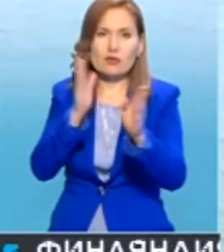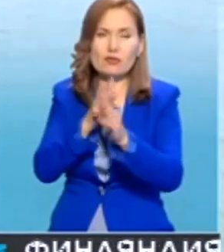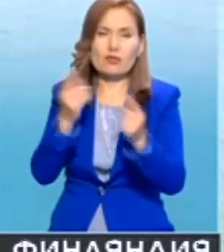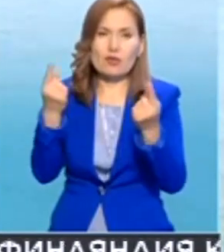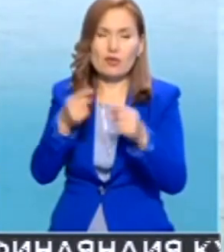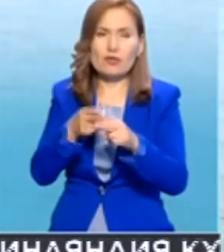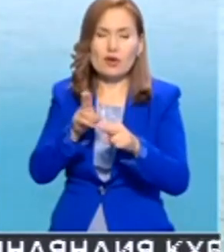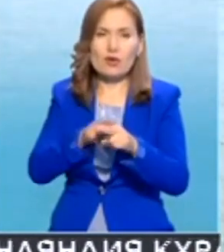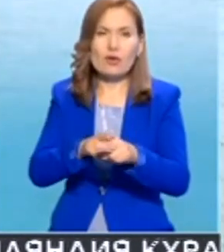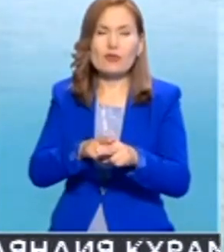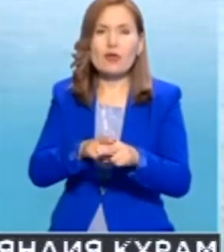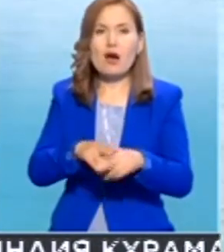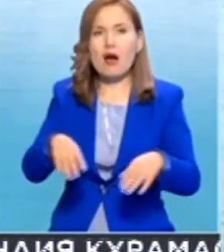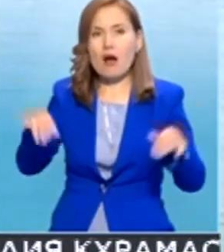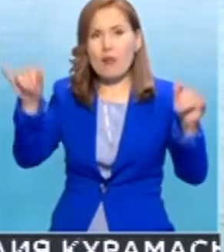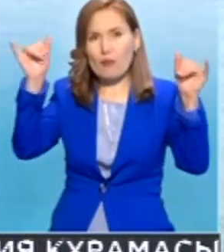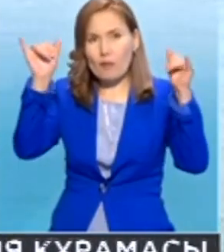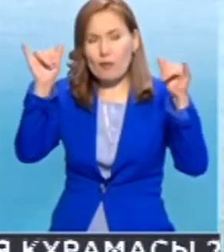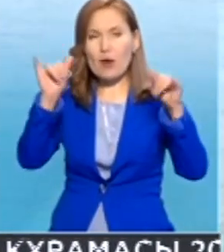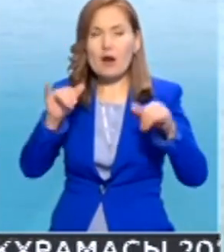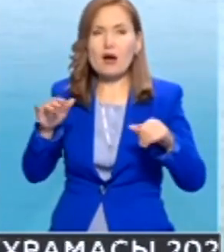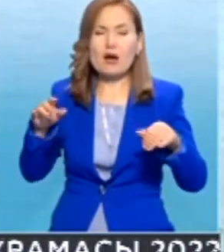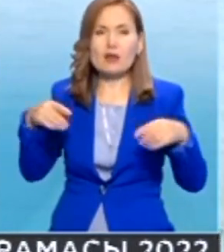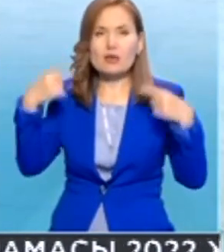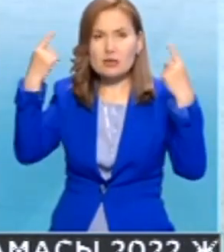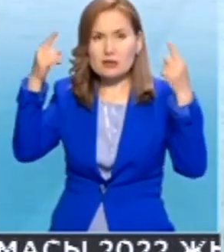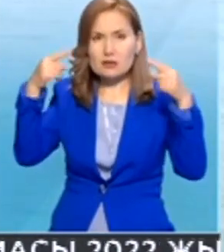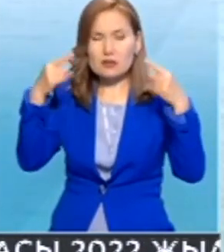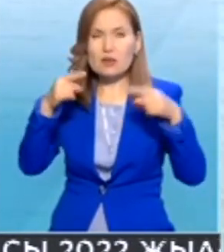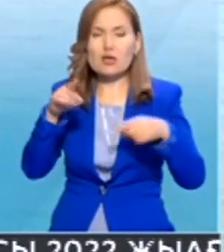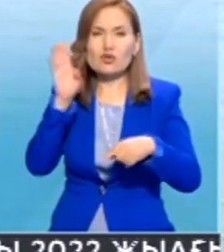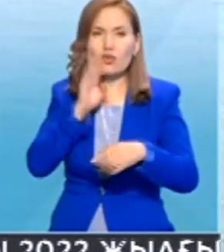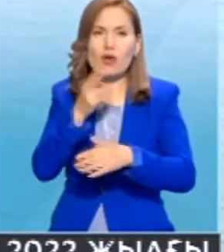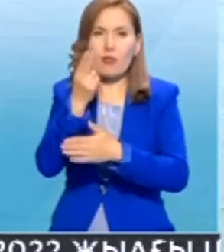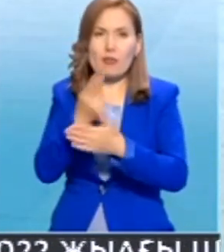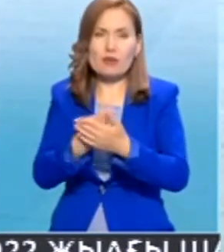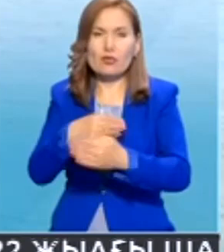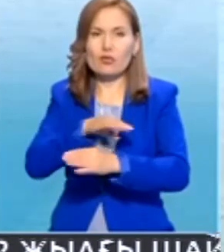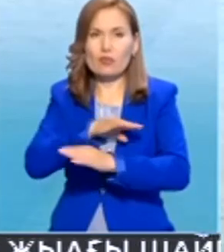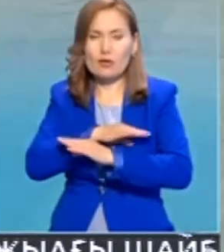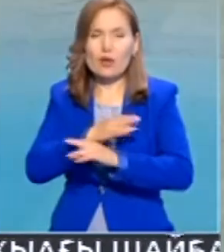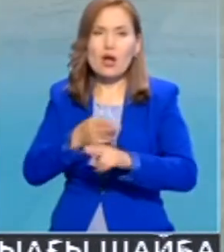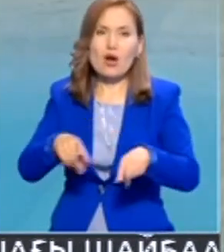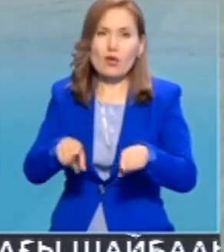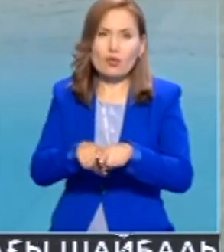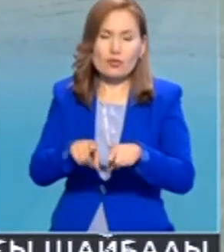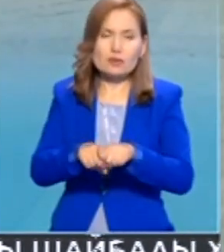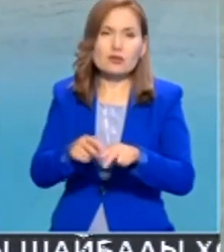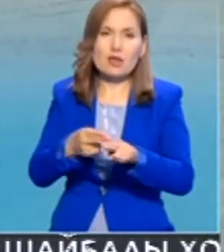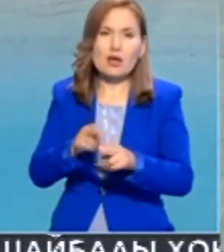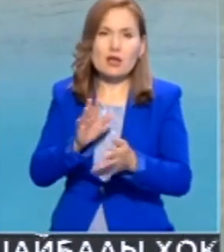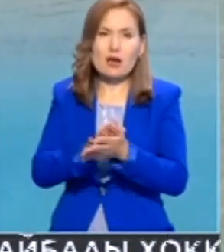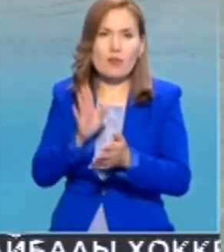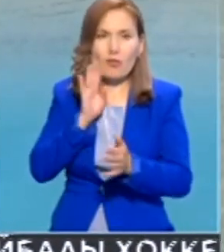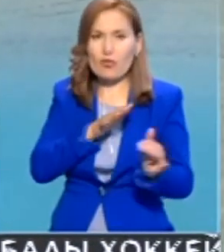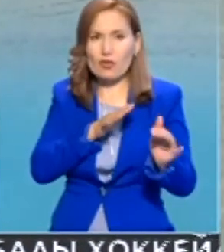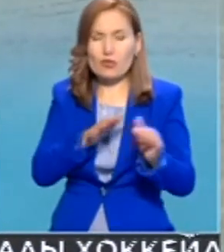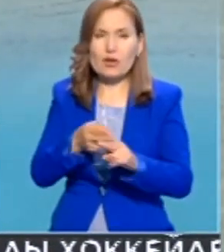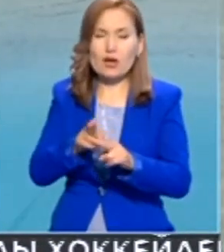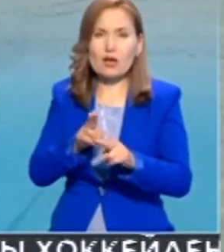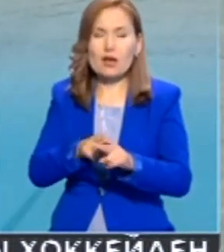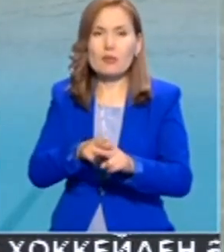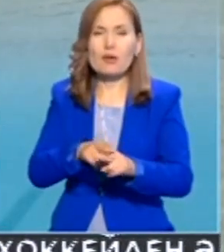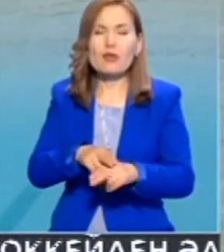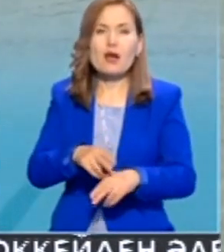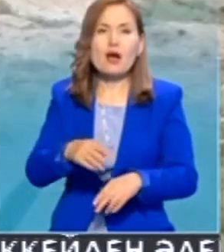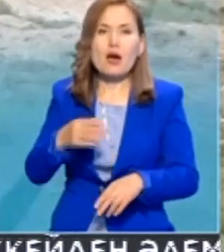кейде келіп бұл жерге осы жерге мал батады. Біз осы жергілікті жерін осы малмен күнелтіп отыр ғой жұрт. Арнайы көліктердің кәріз суын төгіп